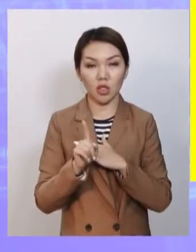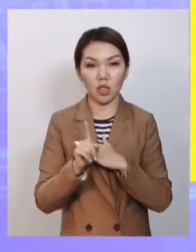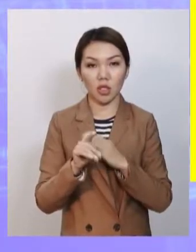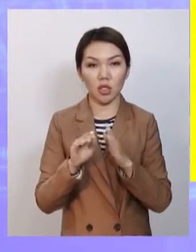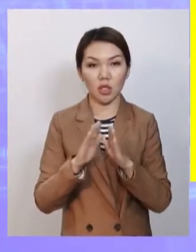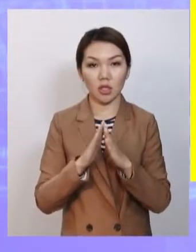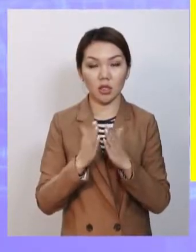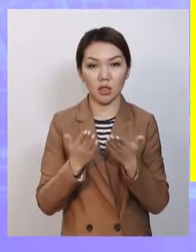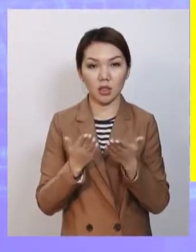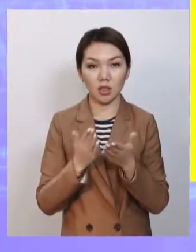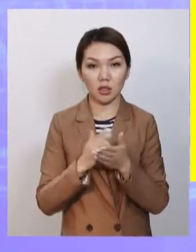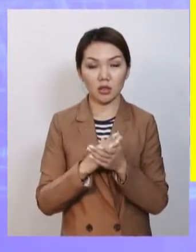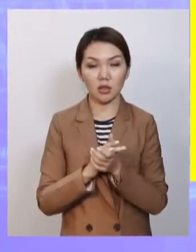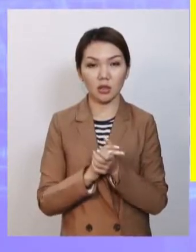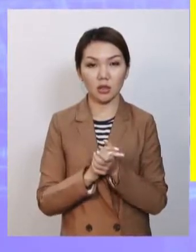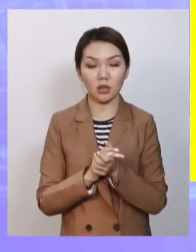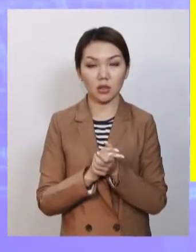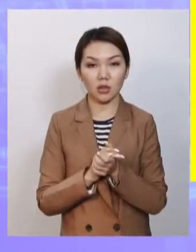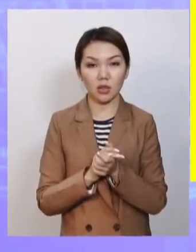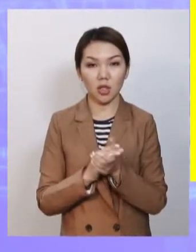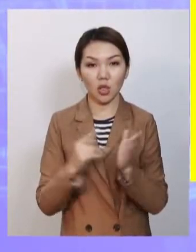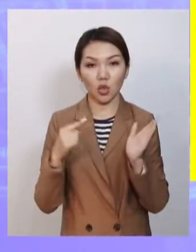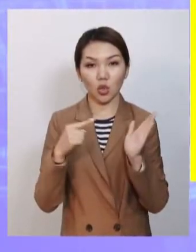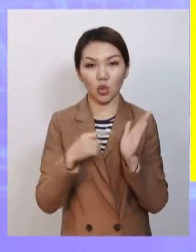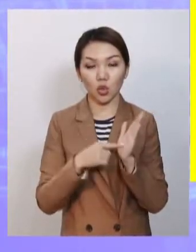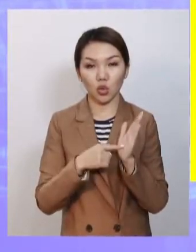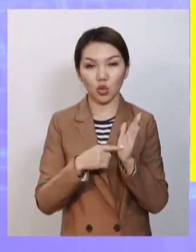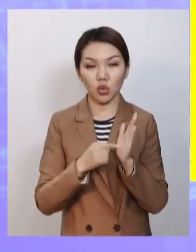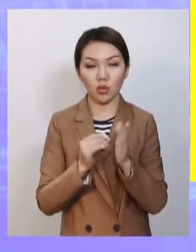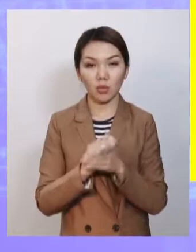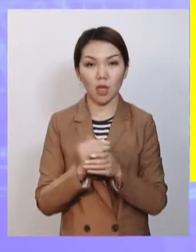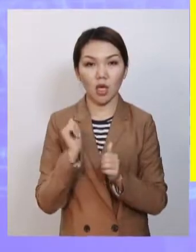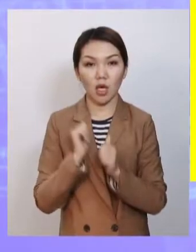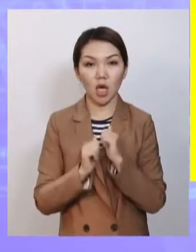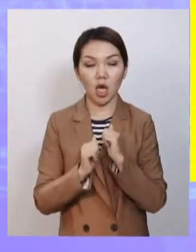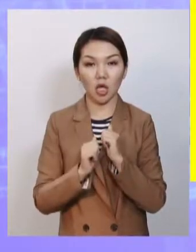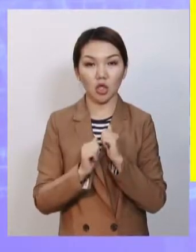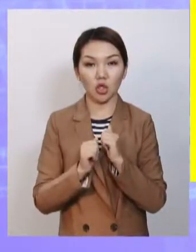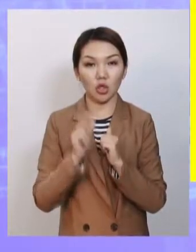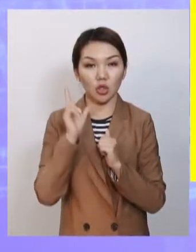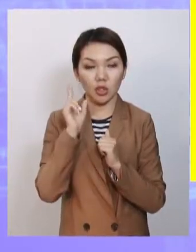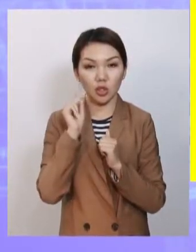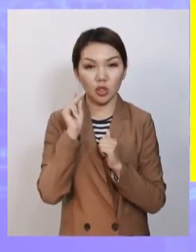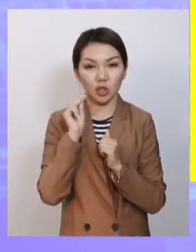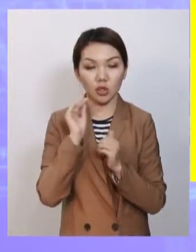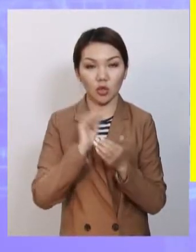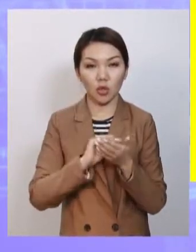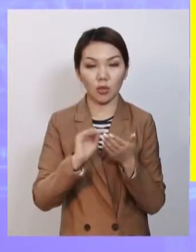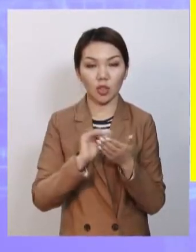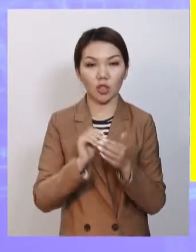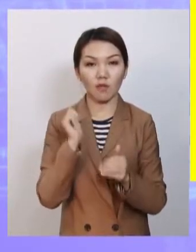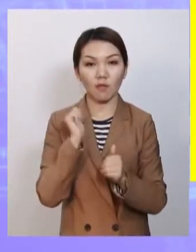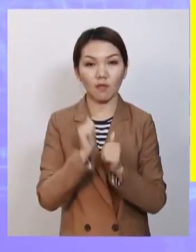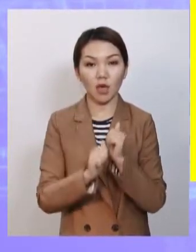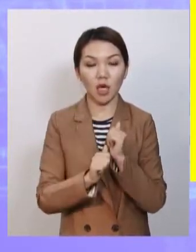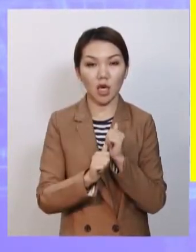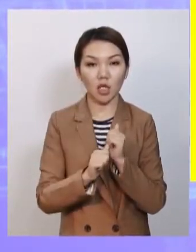точку каждую цифру пишем в каждой клетке и